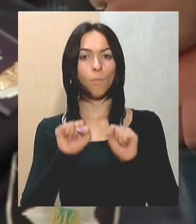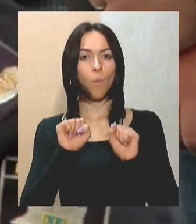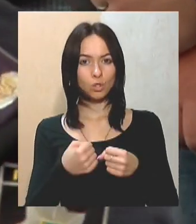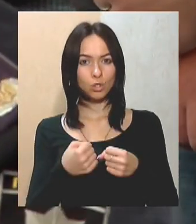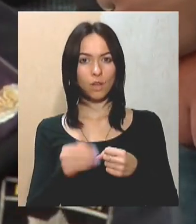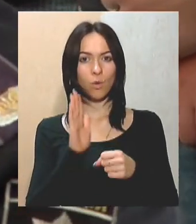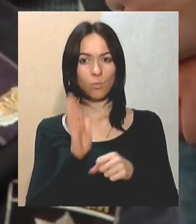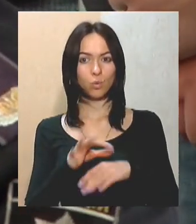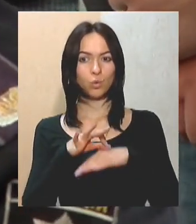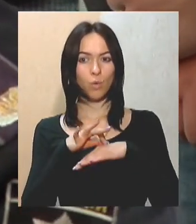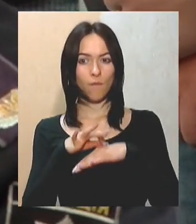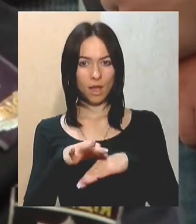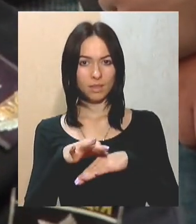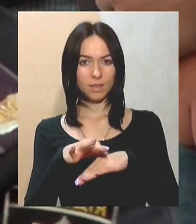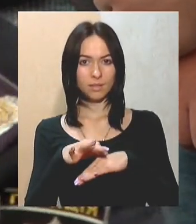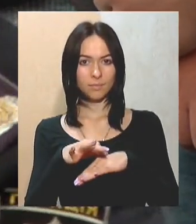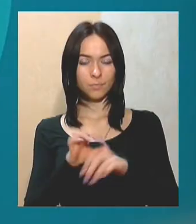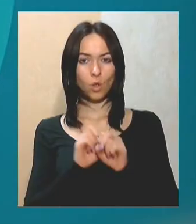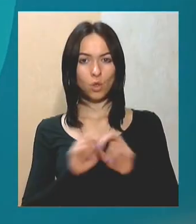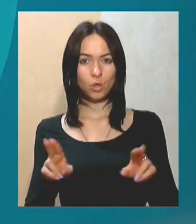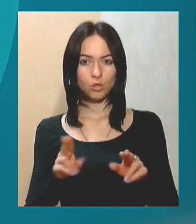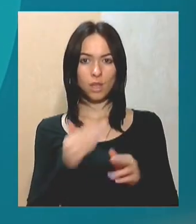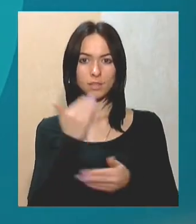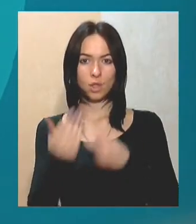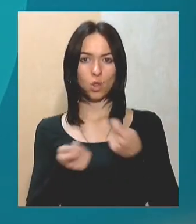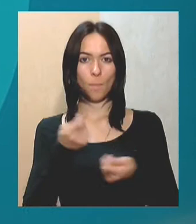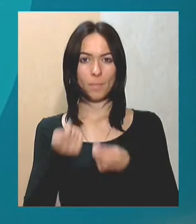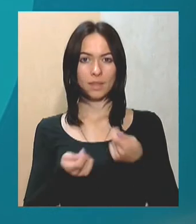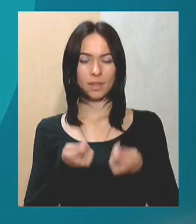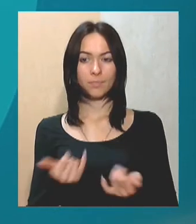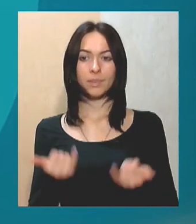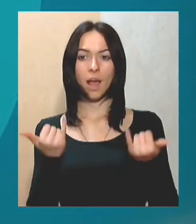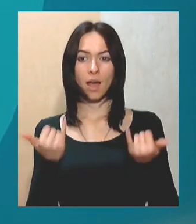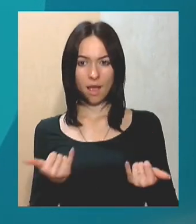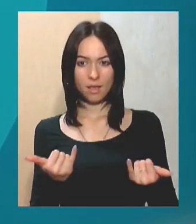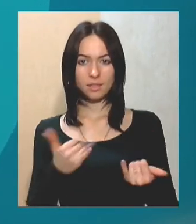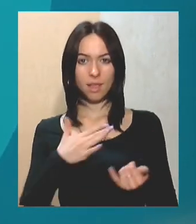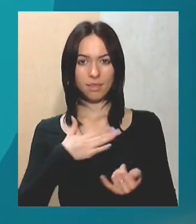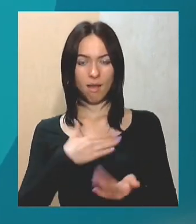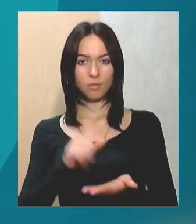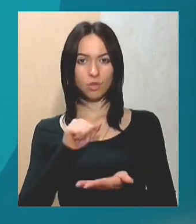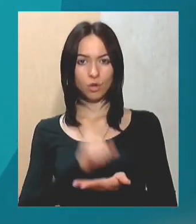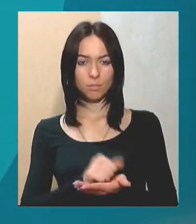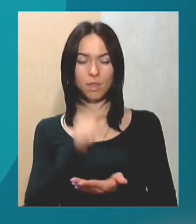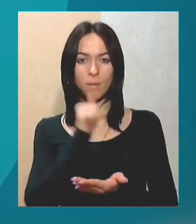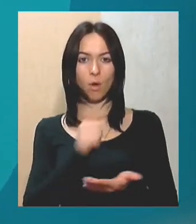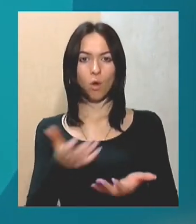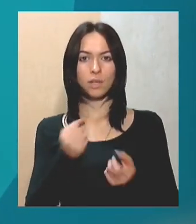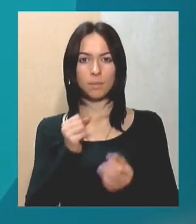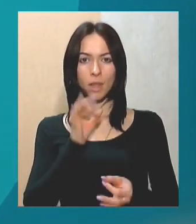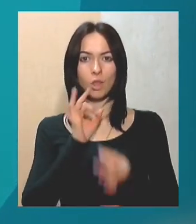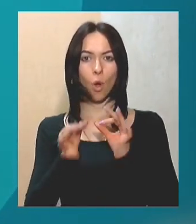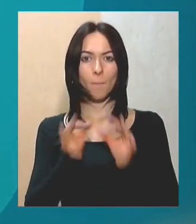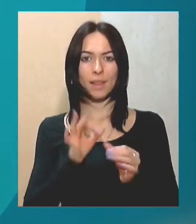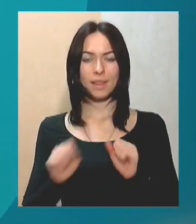будуть проведені одночасні допити. Наразі наші кореспонденти намагаються отримати коментар